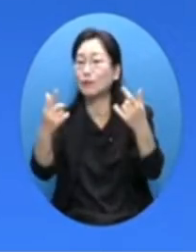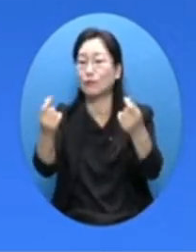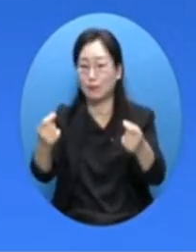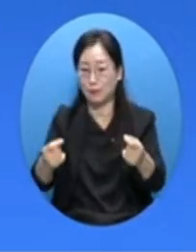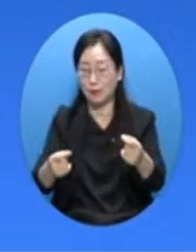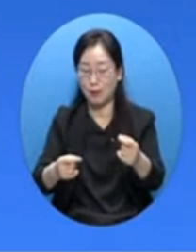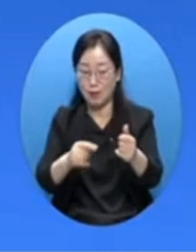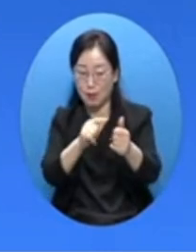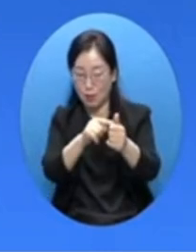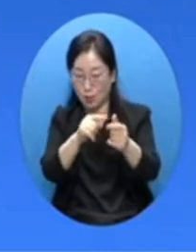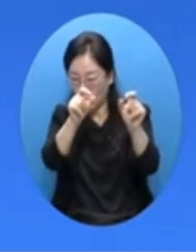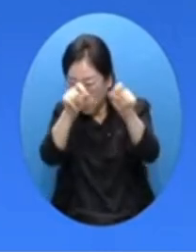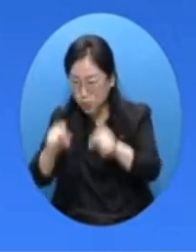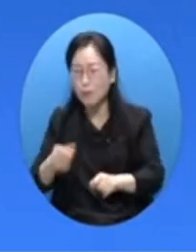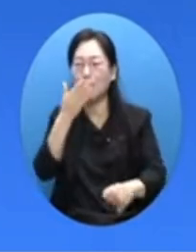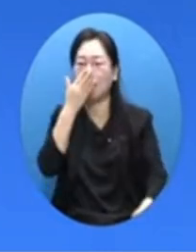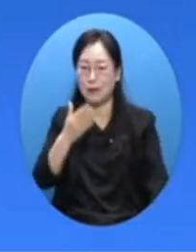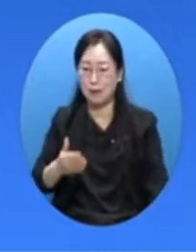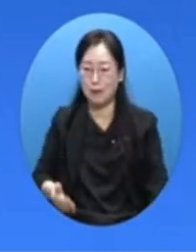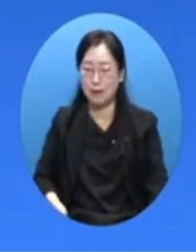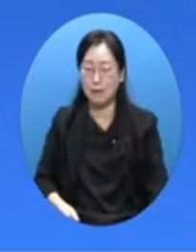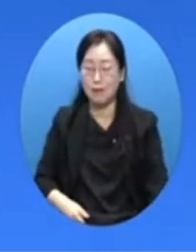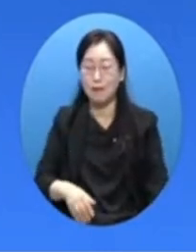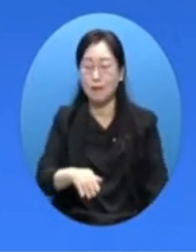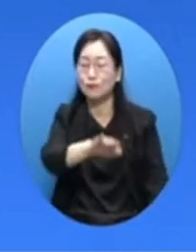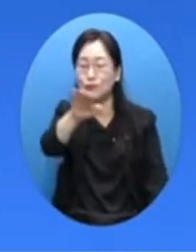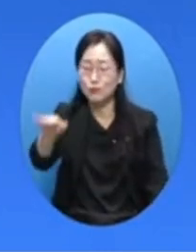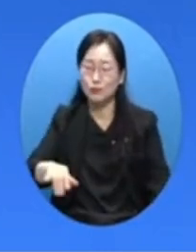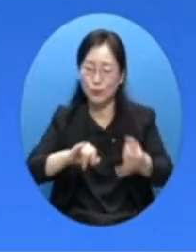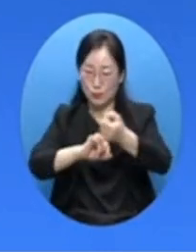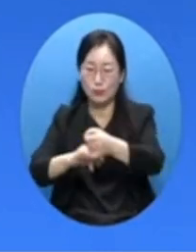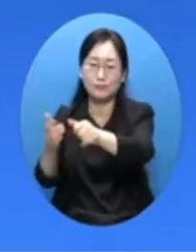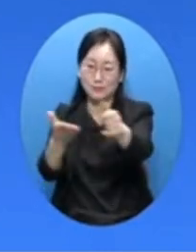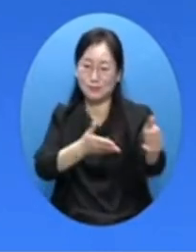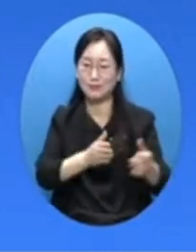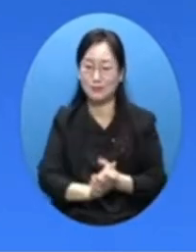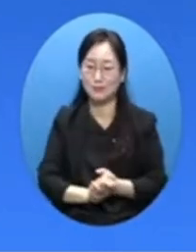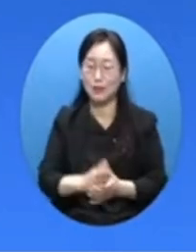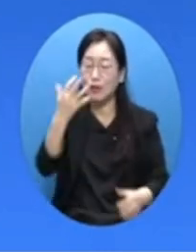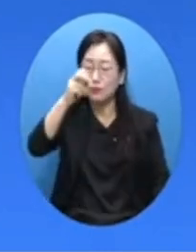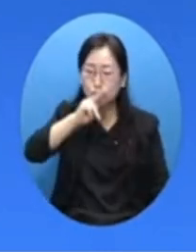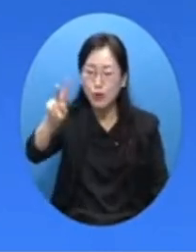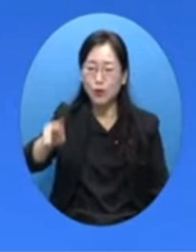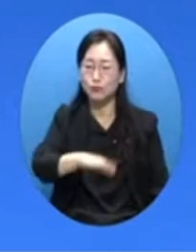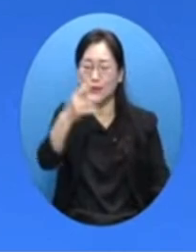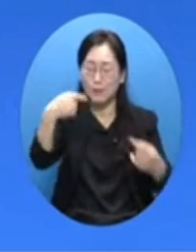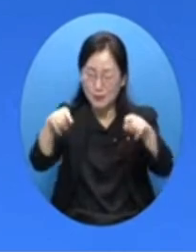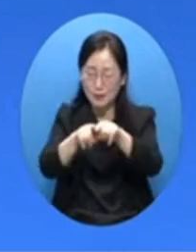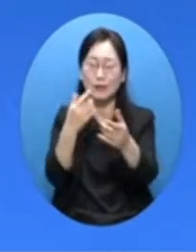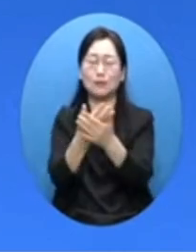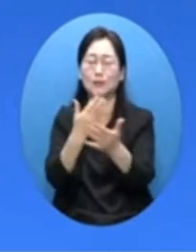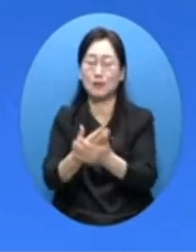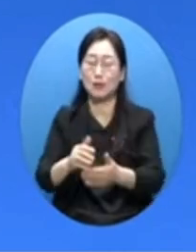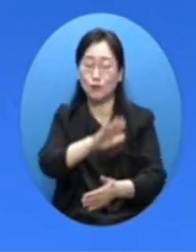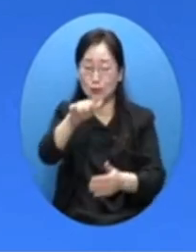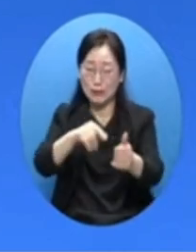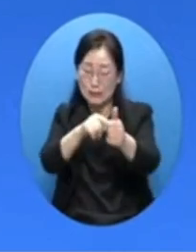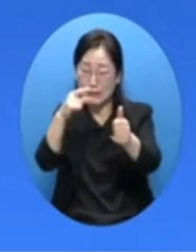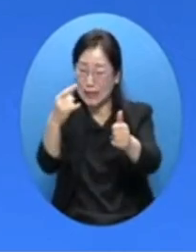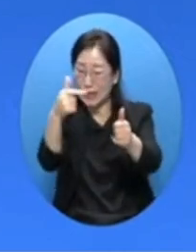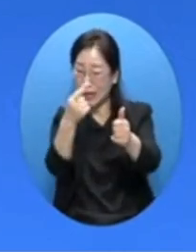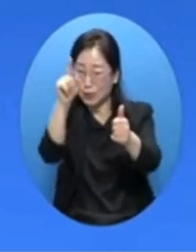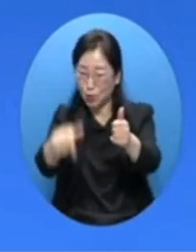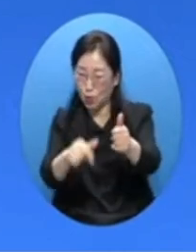살아갈 수가 있습니다. 이제 이후로는 그 같은 삶을 살아가는 여러분 모두가 되기를 바랍니다. 주여 우리 함께하여 주어서 우리도 에녹처럼 살게